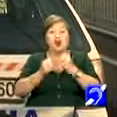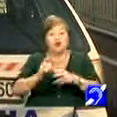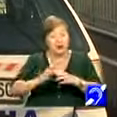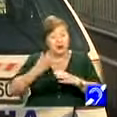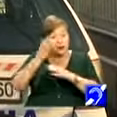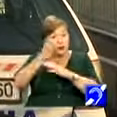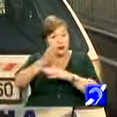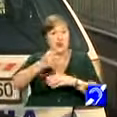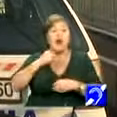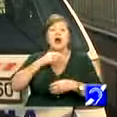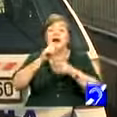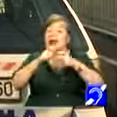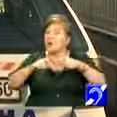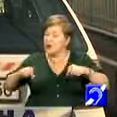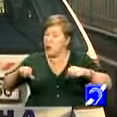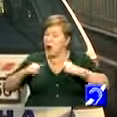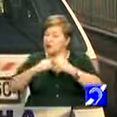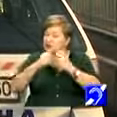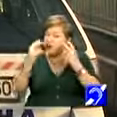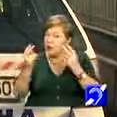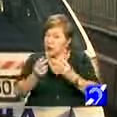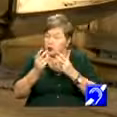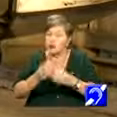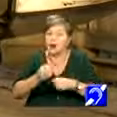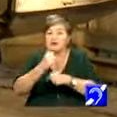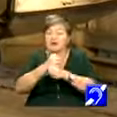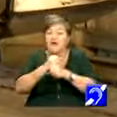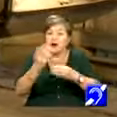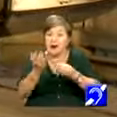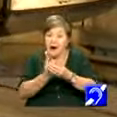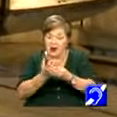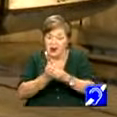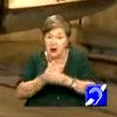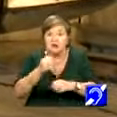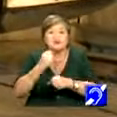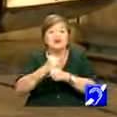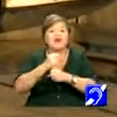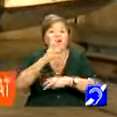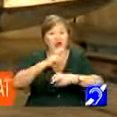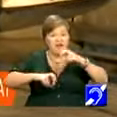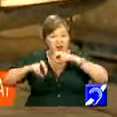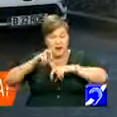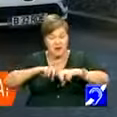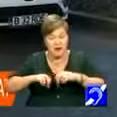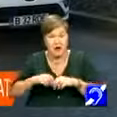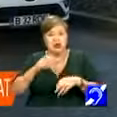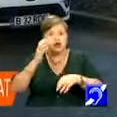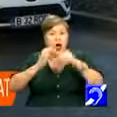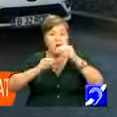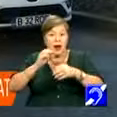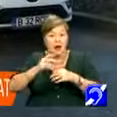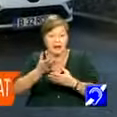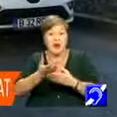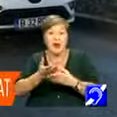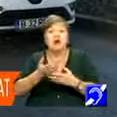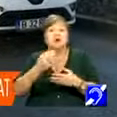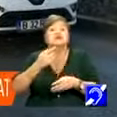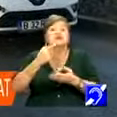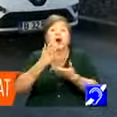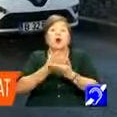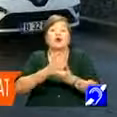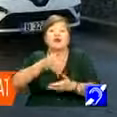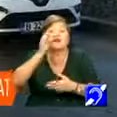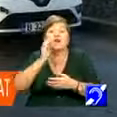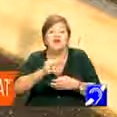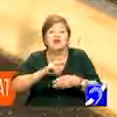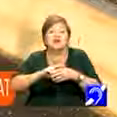accidente ușoare din cadrul brigăzii rutiere pentru îndocumentarea documentelor de constatare. Se efectuează verificări și cercetări în această situație pentru a se stabili cu exactitate